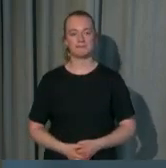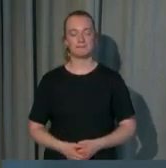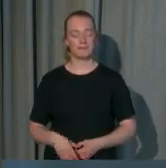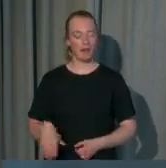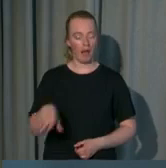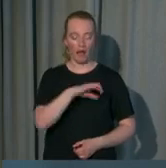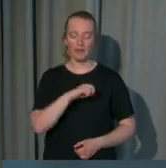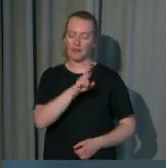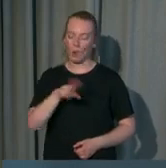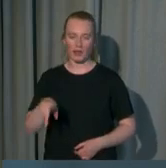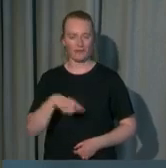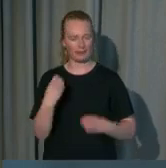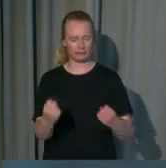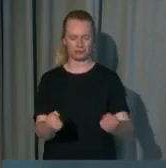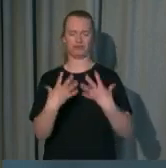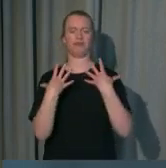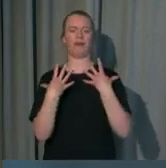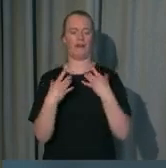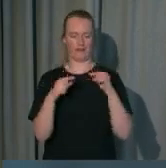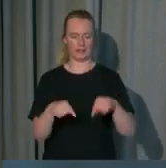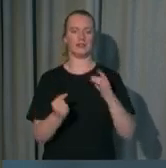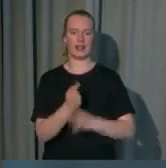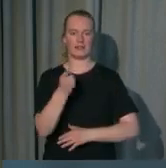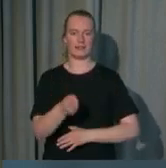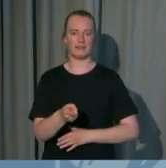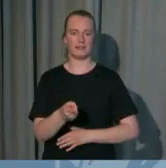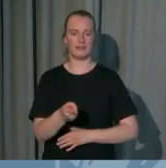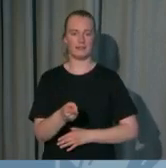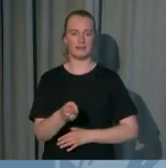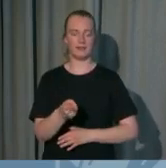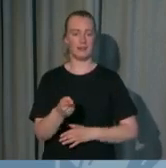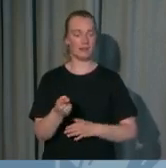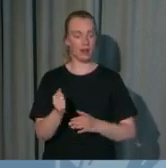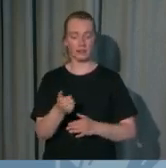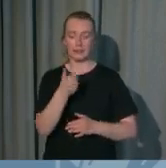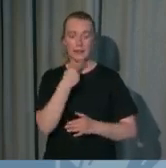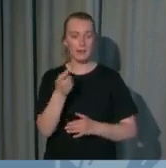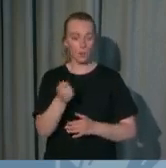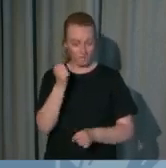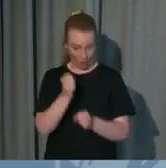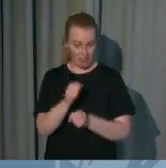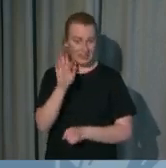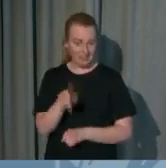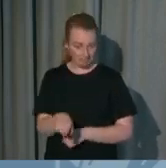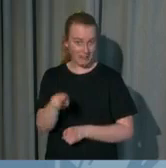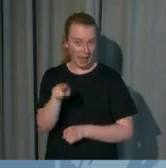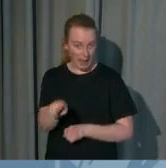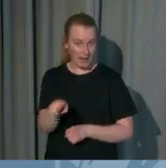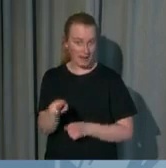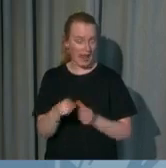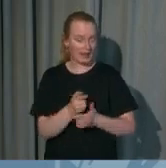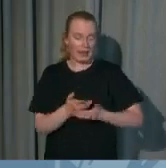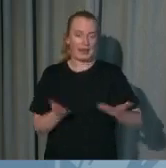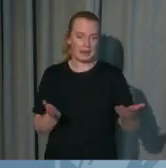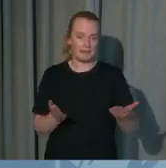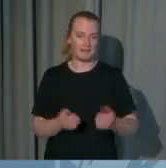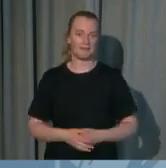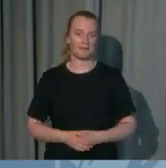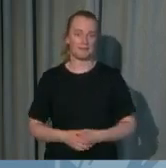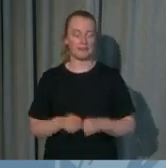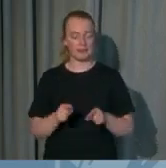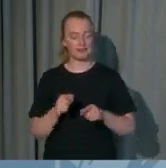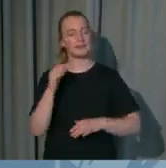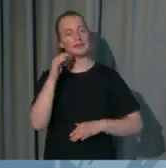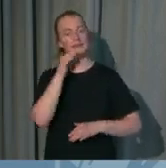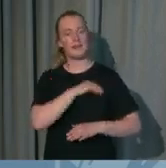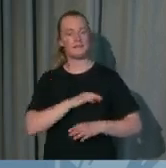av det som har skjedd, enten vi kjente noen som faktisk var der eller ikke. Men så det også slik at den skjeve